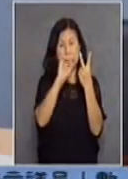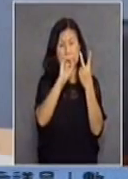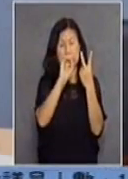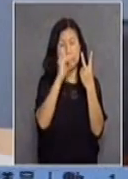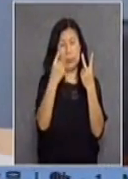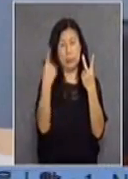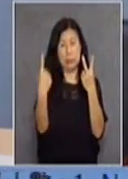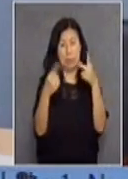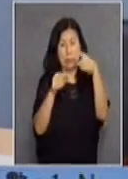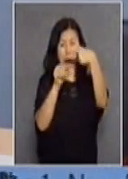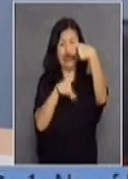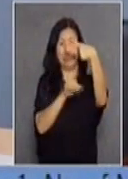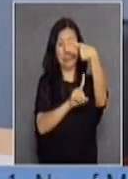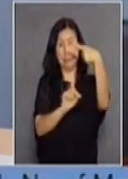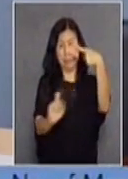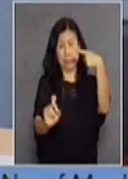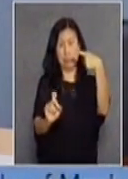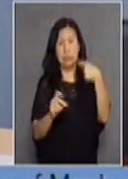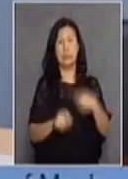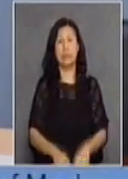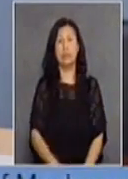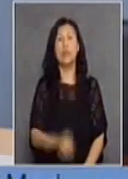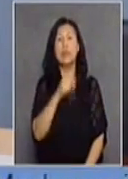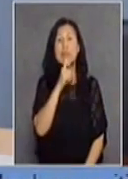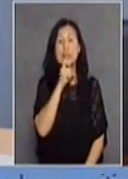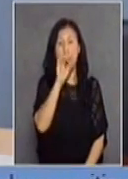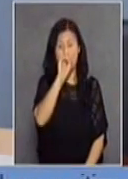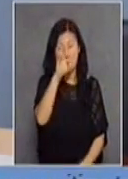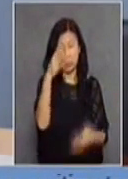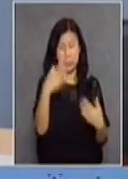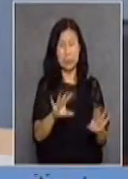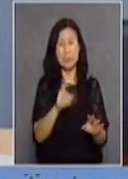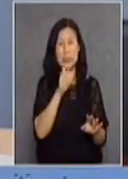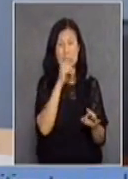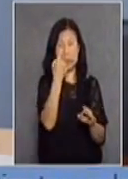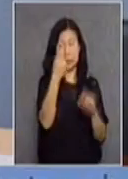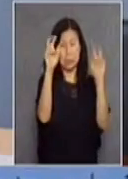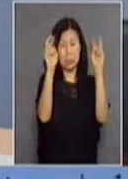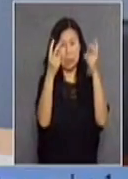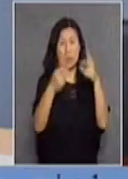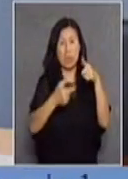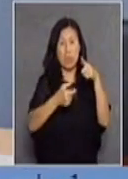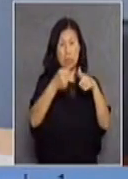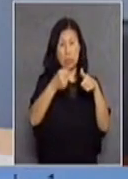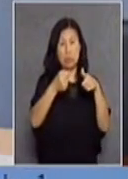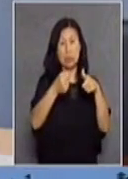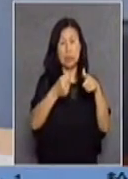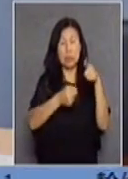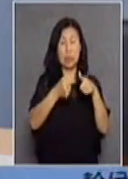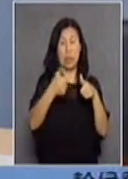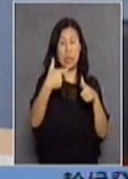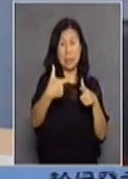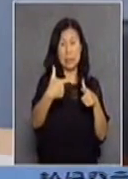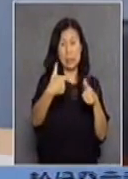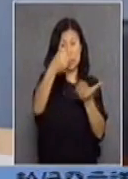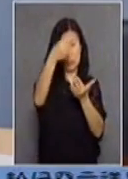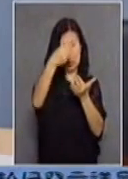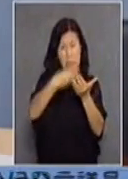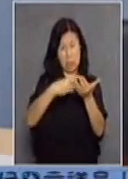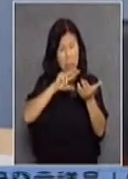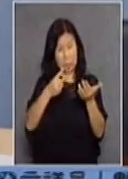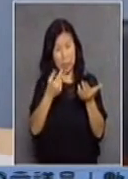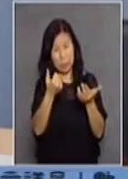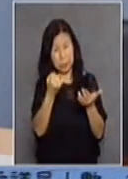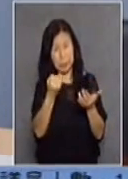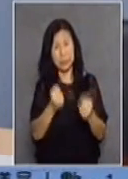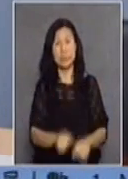2011年1月19日咧，就係講咗一個好重要嘅問題，就是公共財政政策嘅檢討，係當